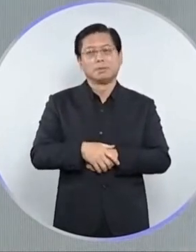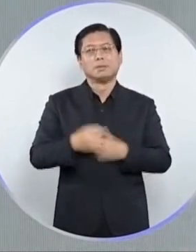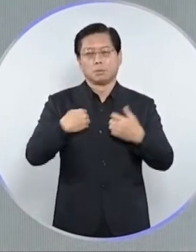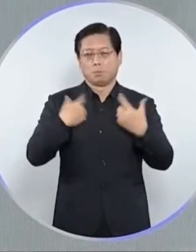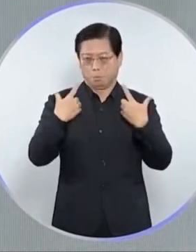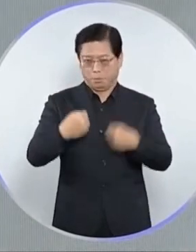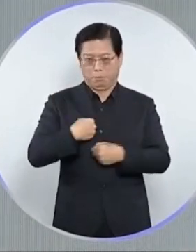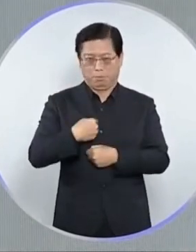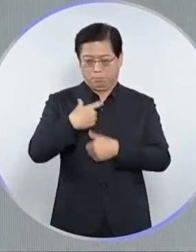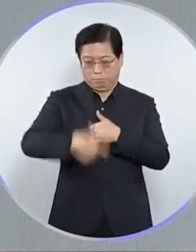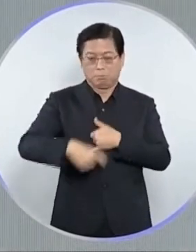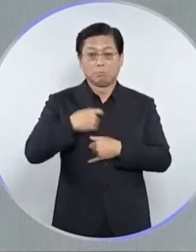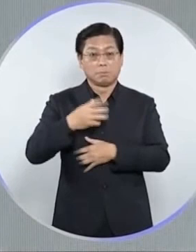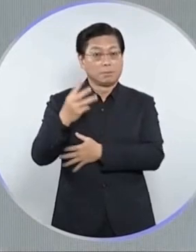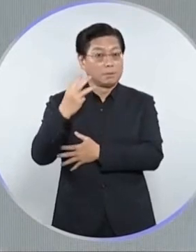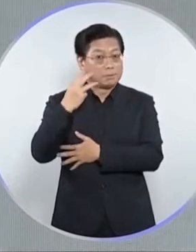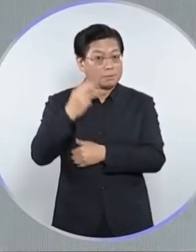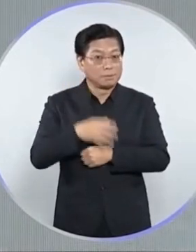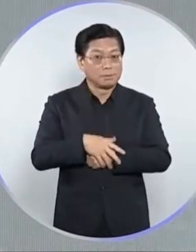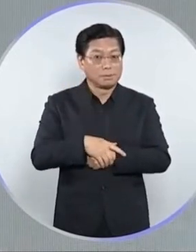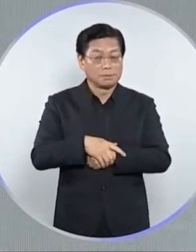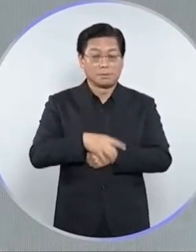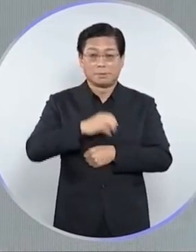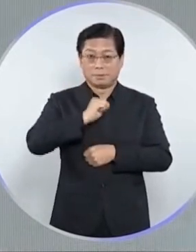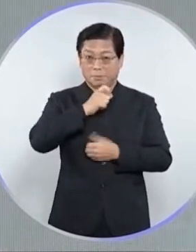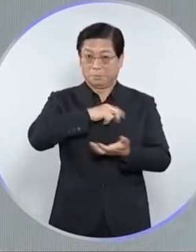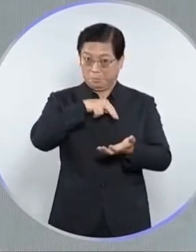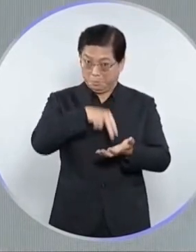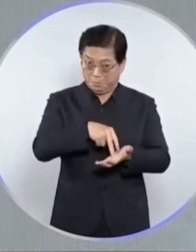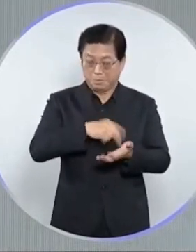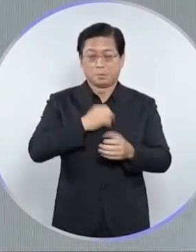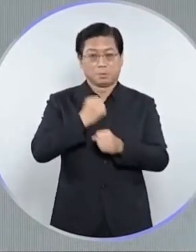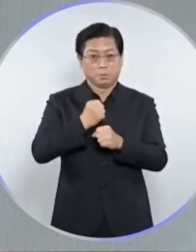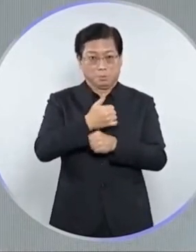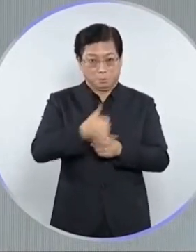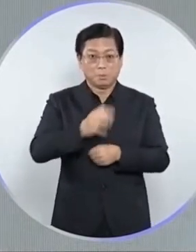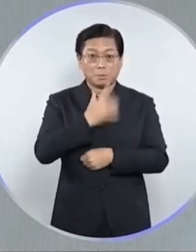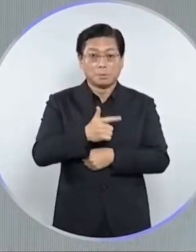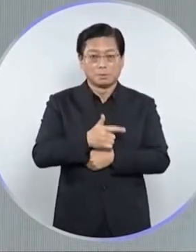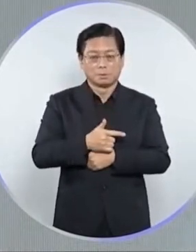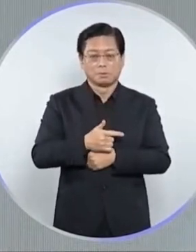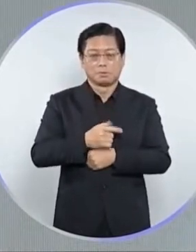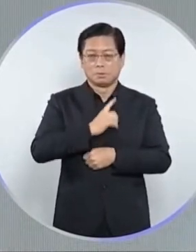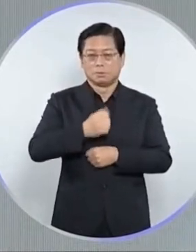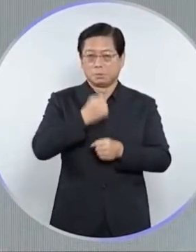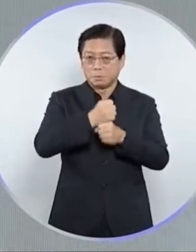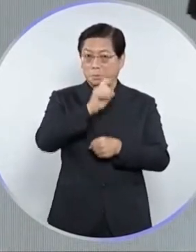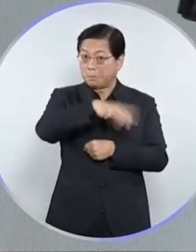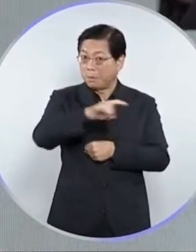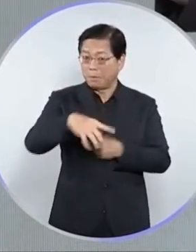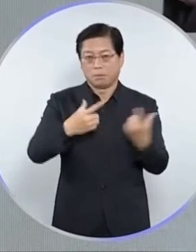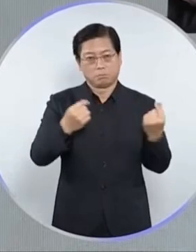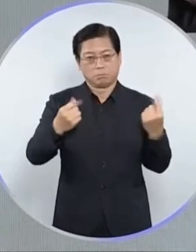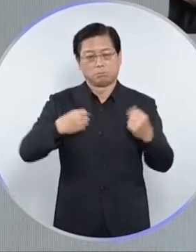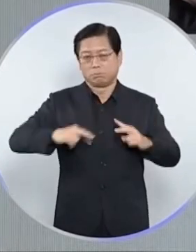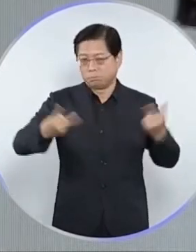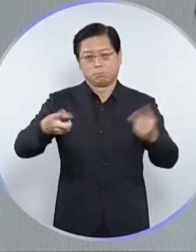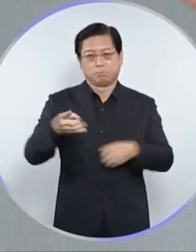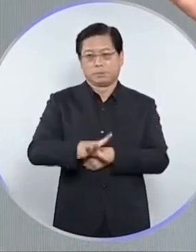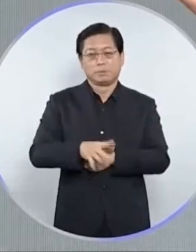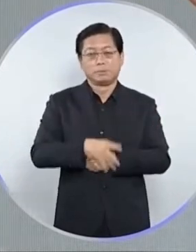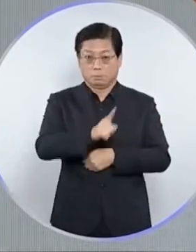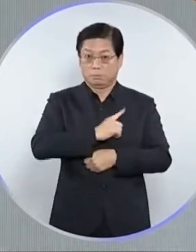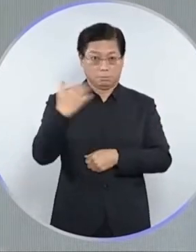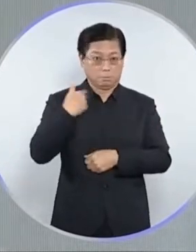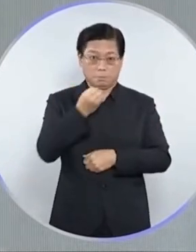个政治台独的政治工作者，不管在哪一个职位，永不会改变。这